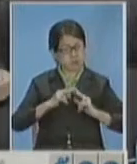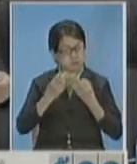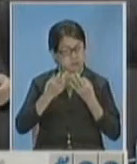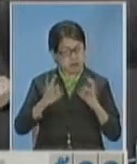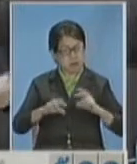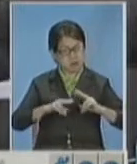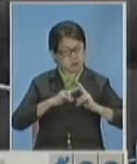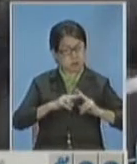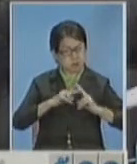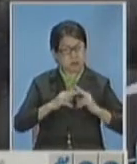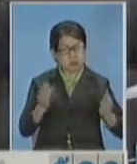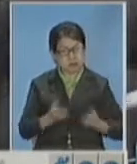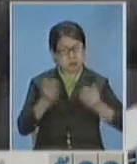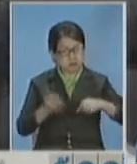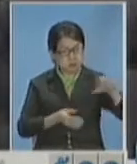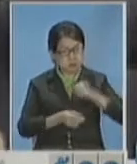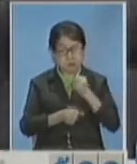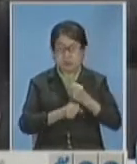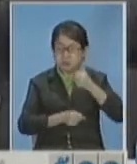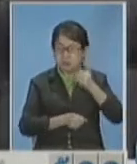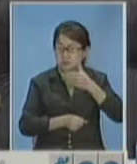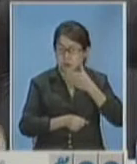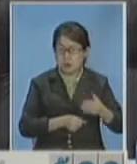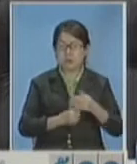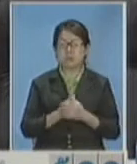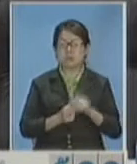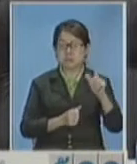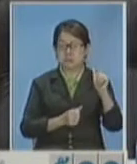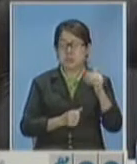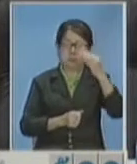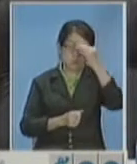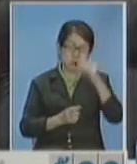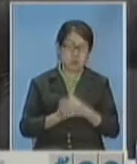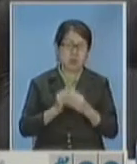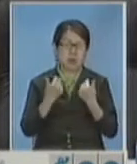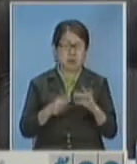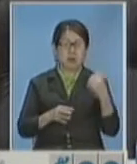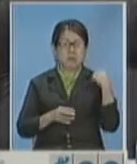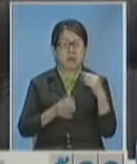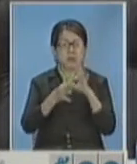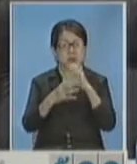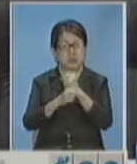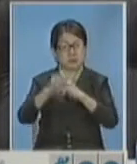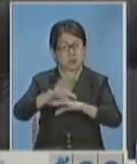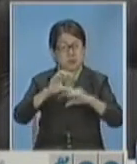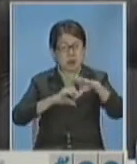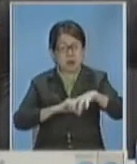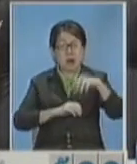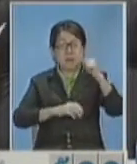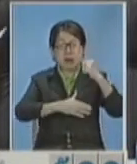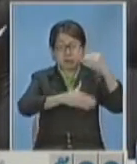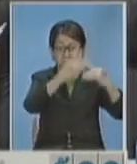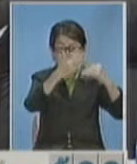พึ่งพาตนเองแล้วก็ความยั่งยืนนะคะนี่ก็จะขอยกเป็นตัวอย่างนะคะนอกจากนั้นแล้วก็ยังมีเรื่องของโครงการพัฒนาเมืองค่ะเดี๋ยวฉัน